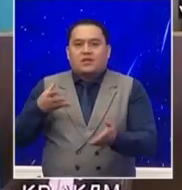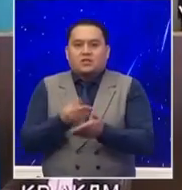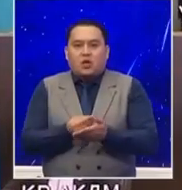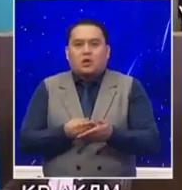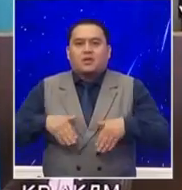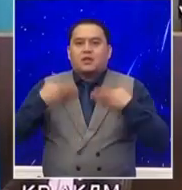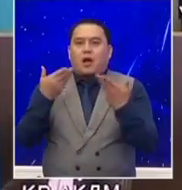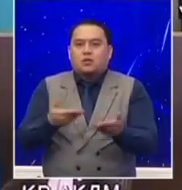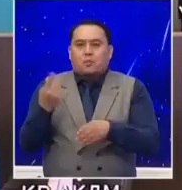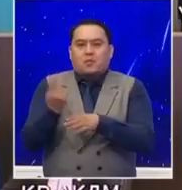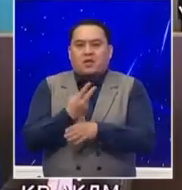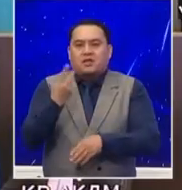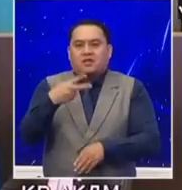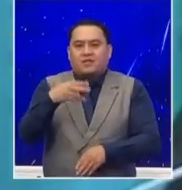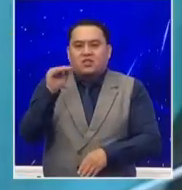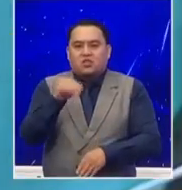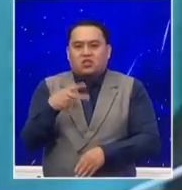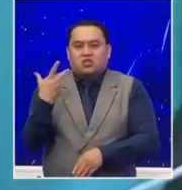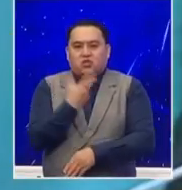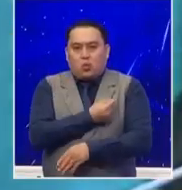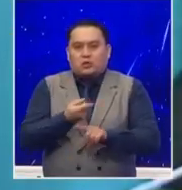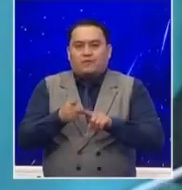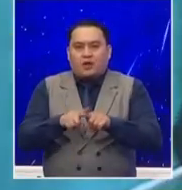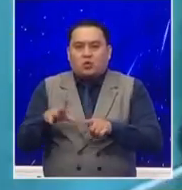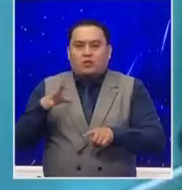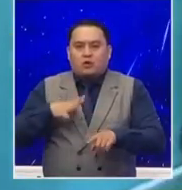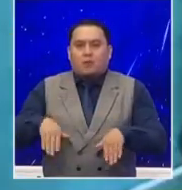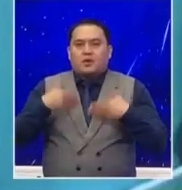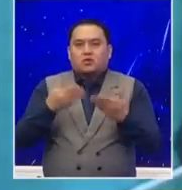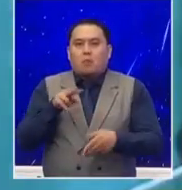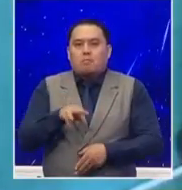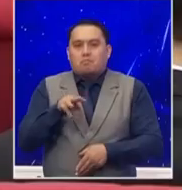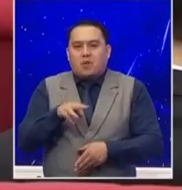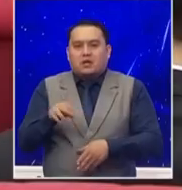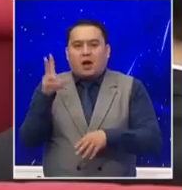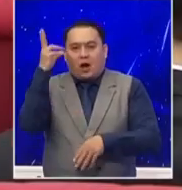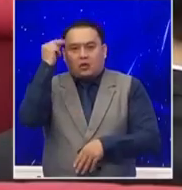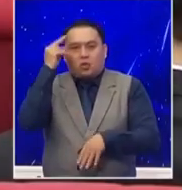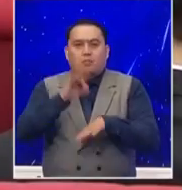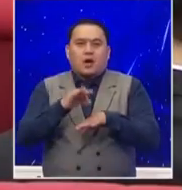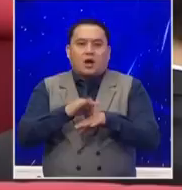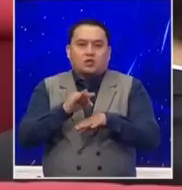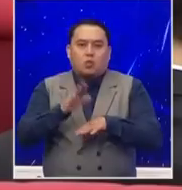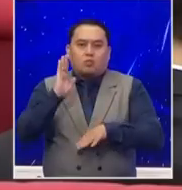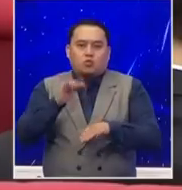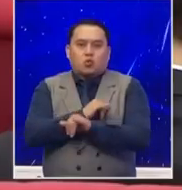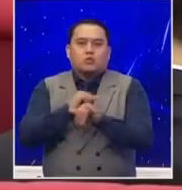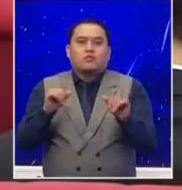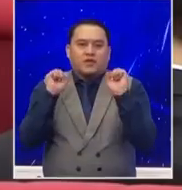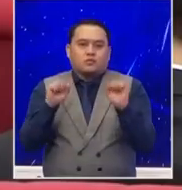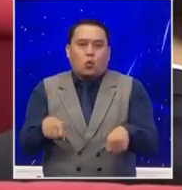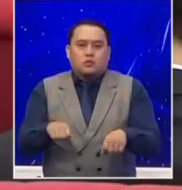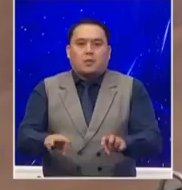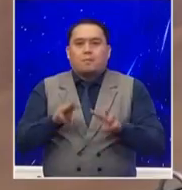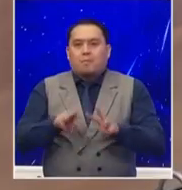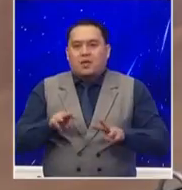на предоставление первых 20 тысяч доз вакцины. По прогнозам, к концу марта количество больных с коронавирусной инфекцией может увеличиться. В связи